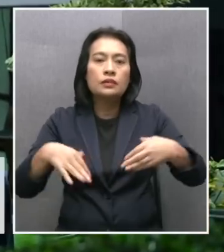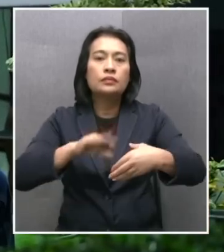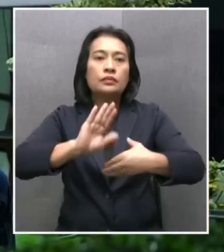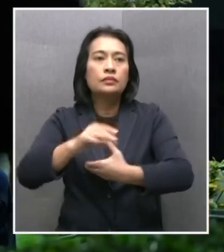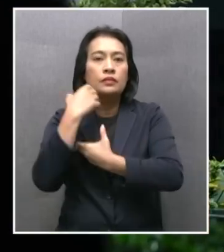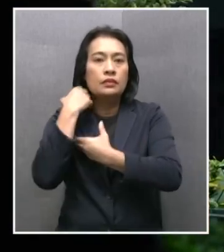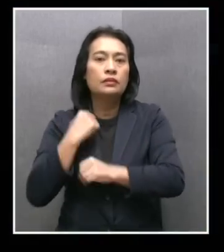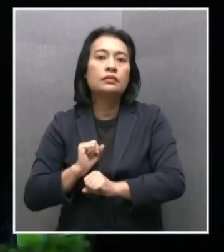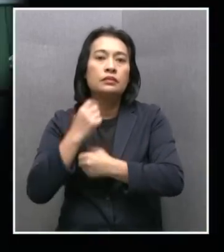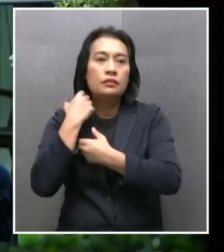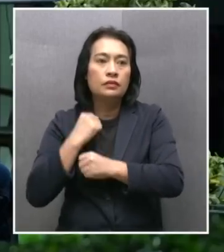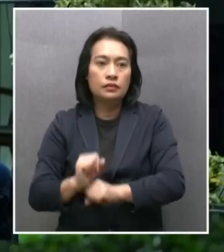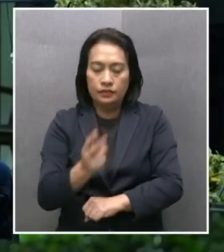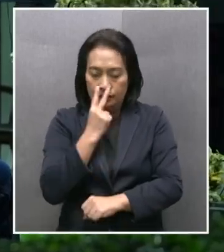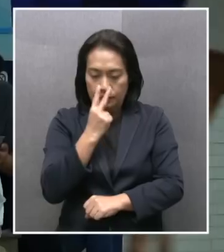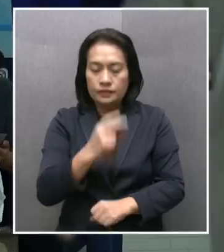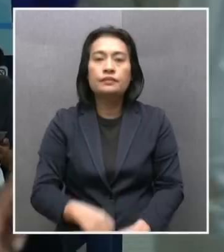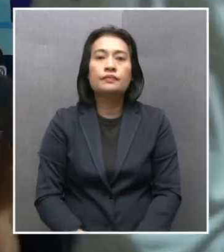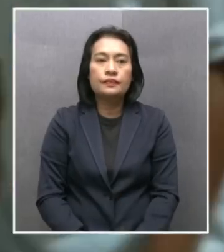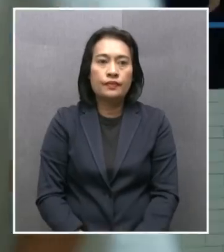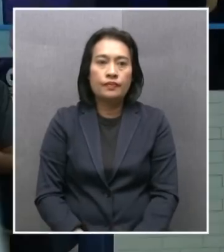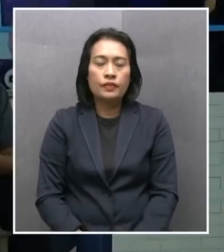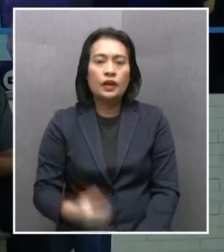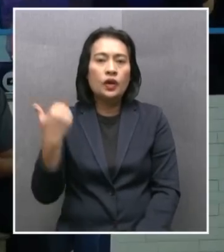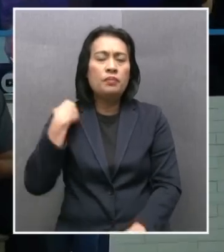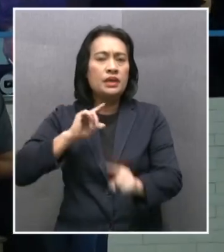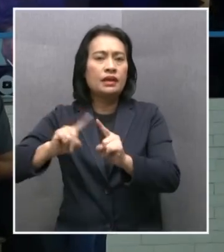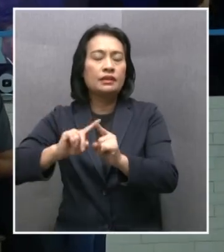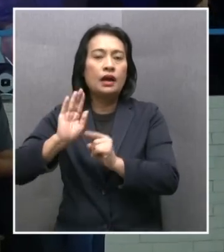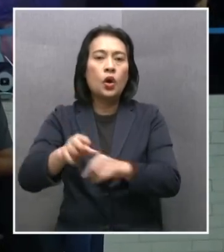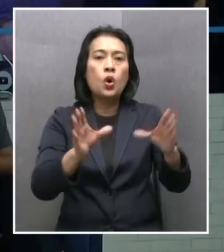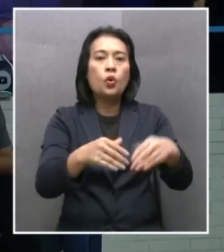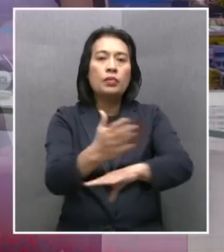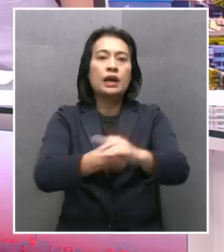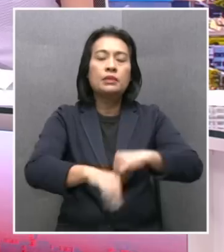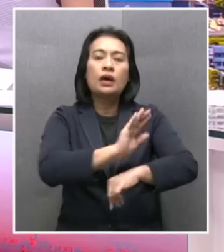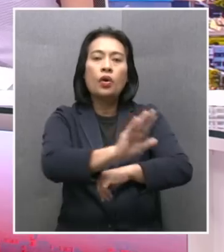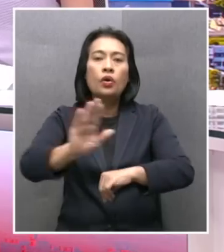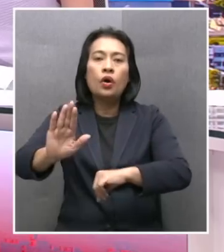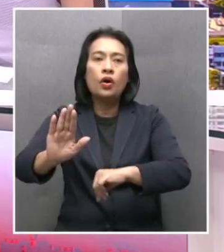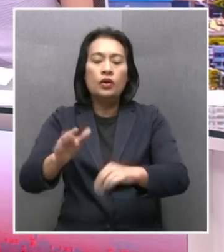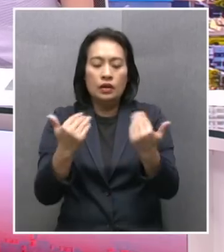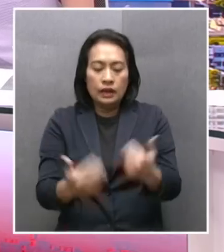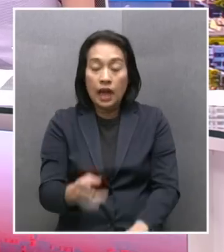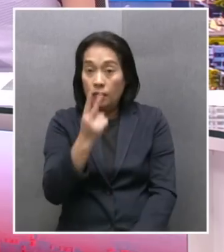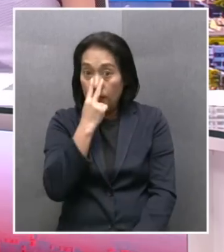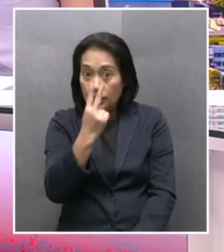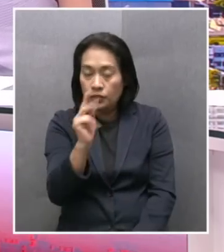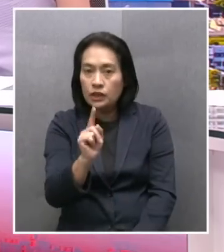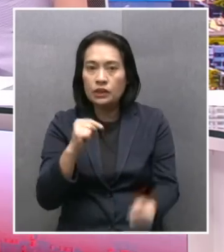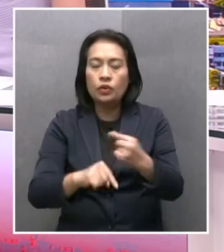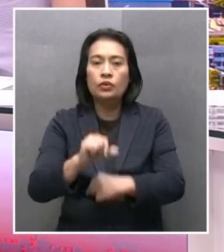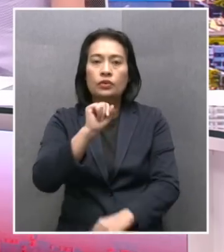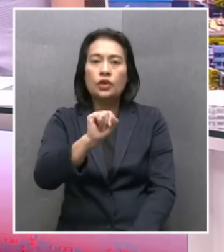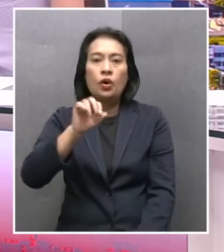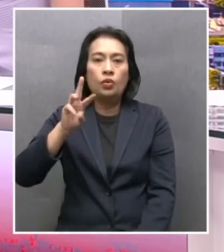พรรคประชาธิปัตย์อีกทีนึงละกันนะครับนัก็เป็นหลากหลายท่าทีของพรรคต่างๆนะคะต่อประเด็นนี้เราไปดูท่าทีของทางสวกัน